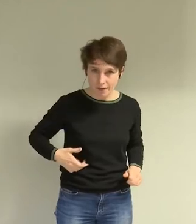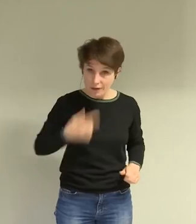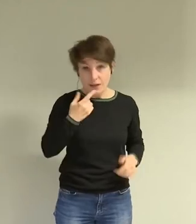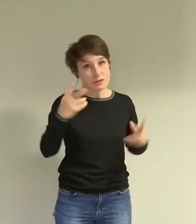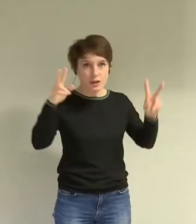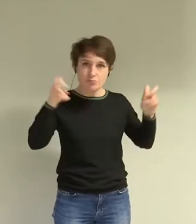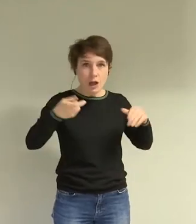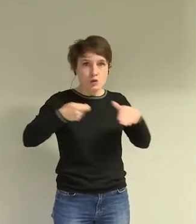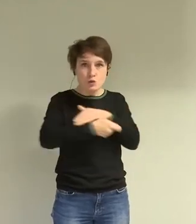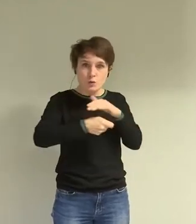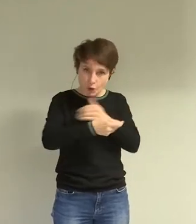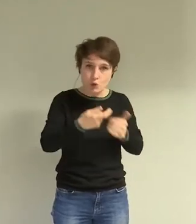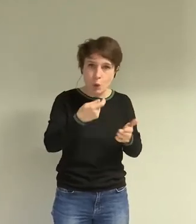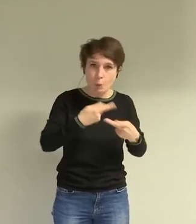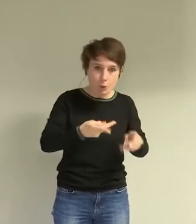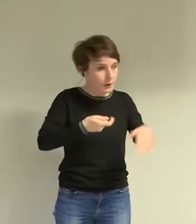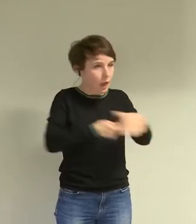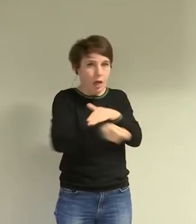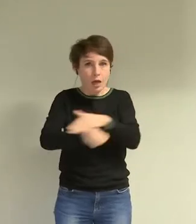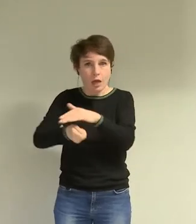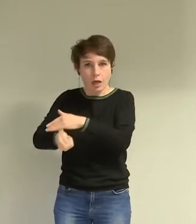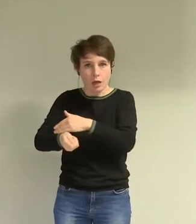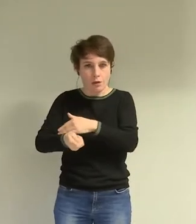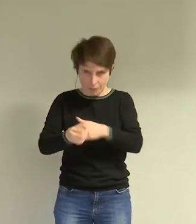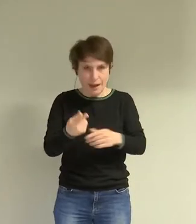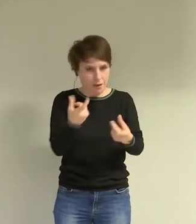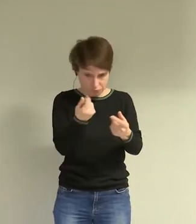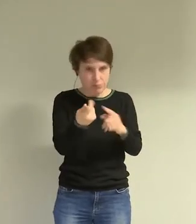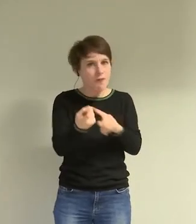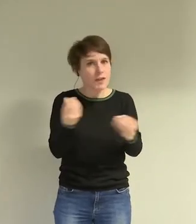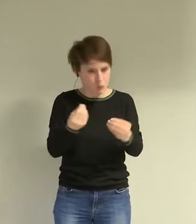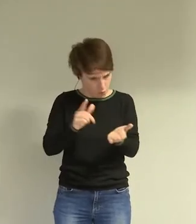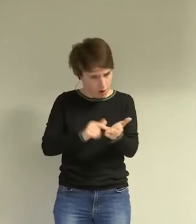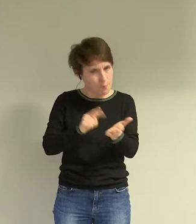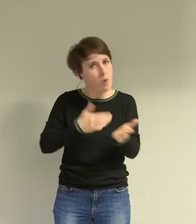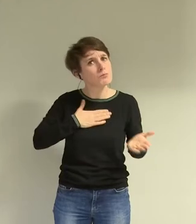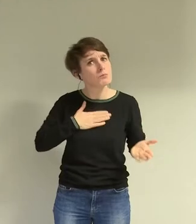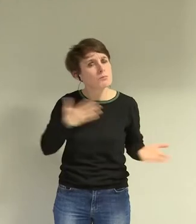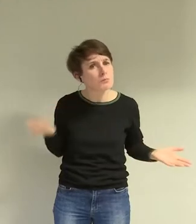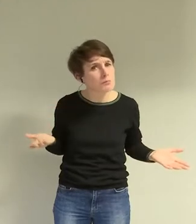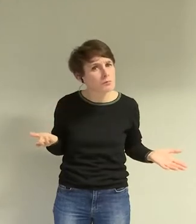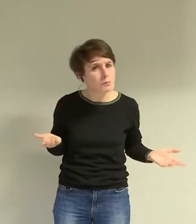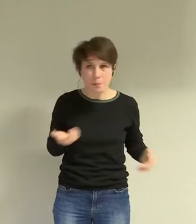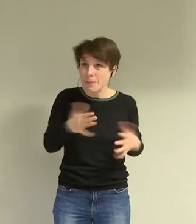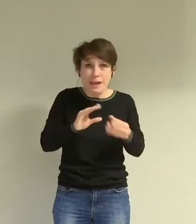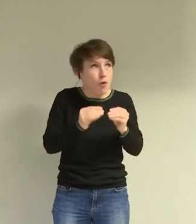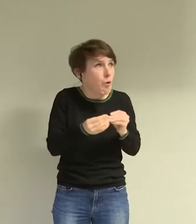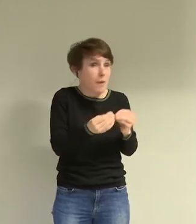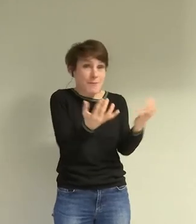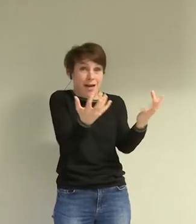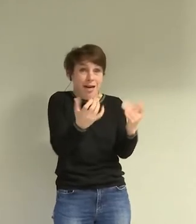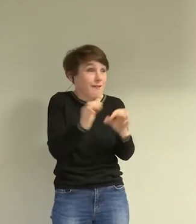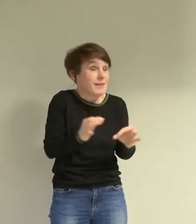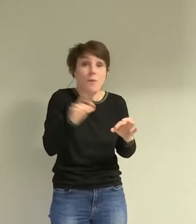nos impôts des commerces vouée à l'échec car vous ne vous attaquez pas aux causes du manque d'attractivité